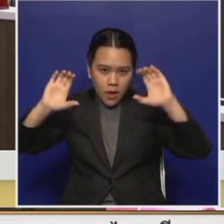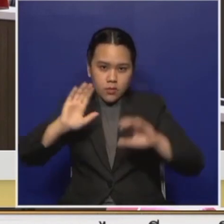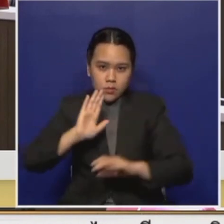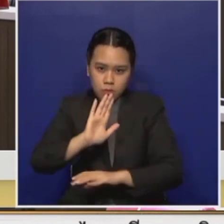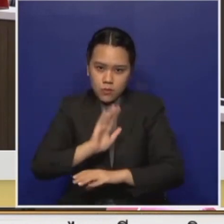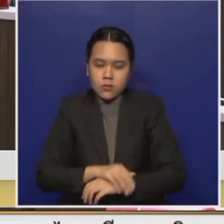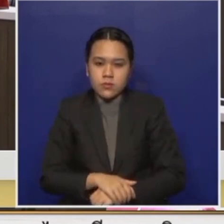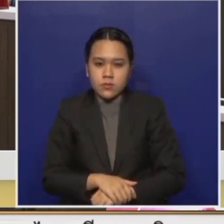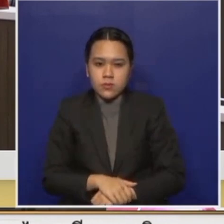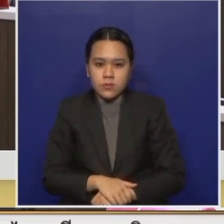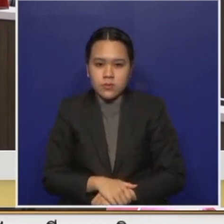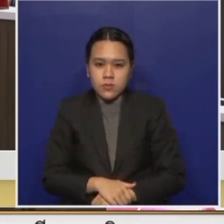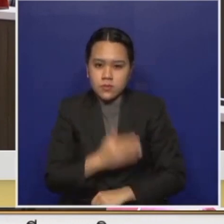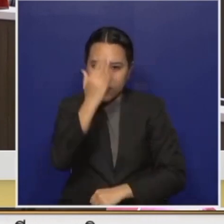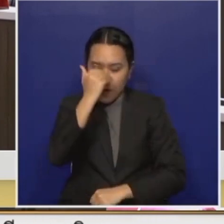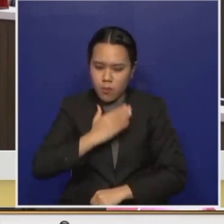ทำไมผมวาไป